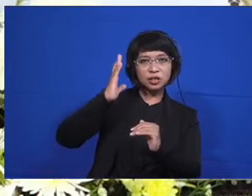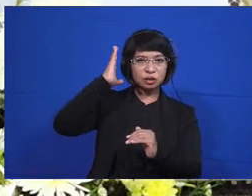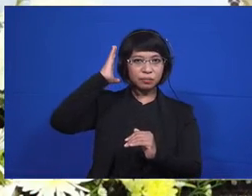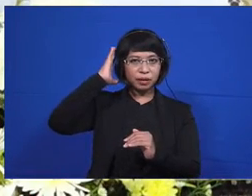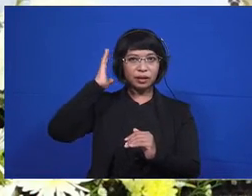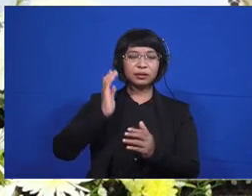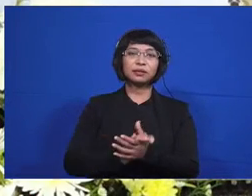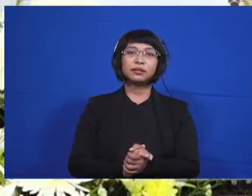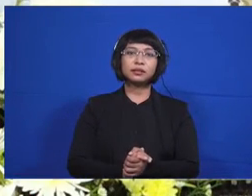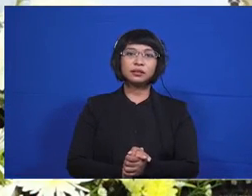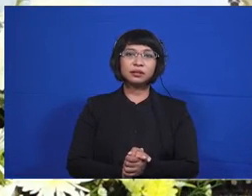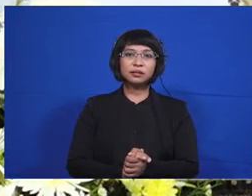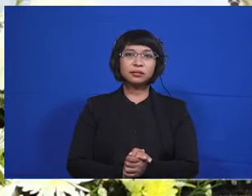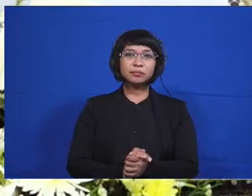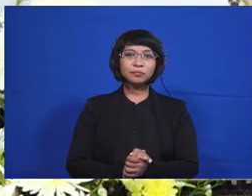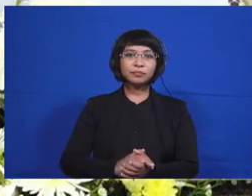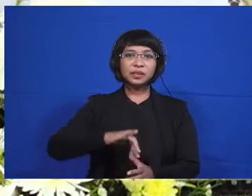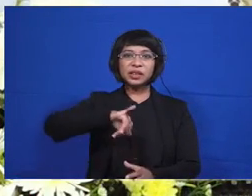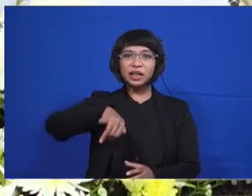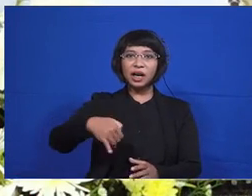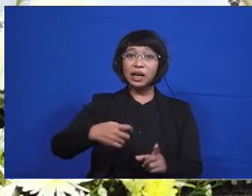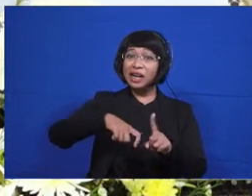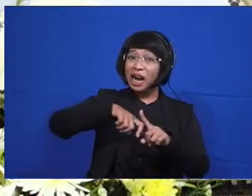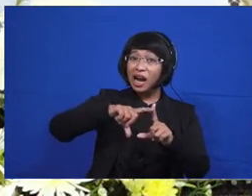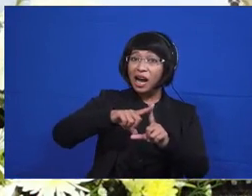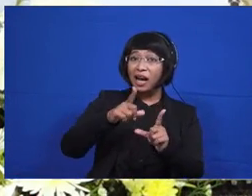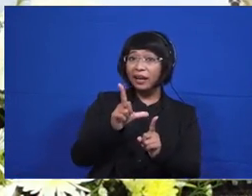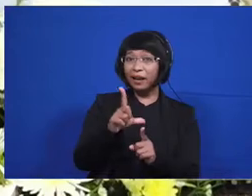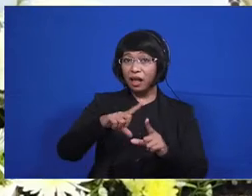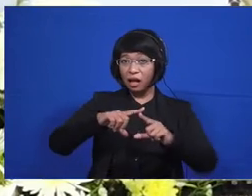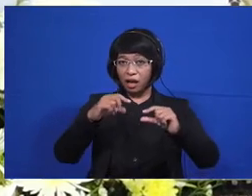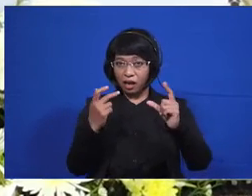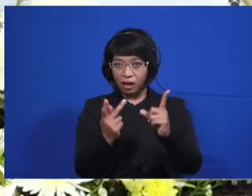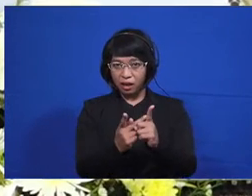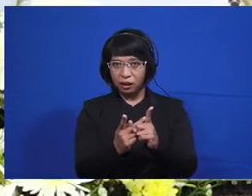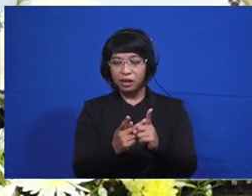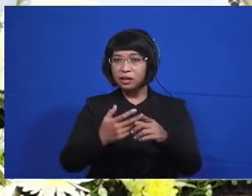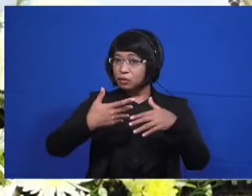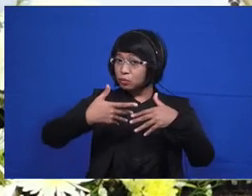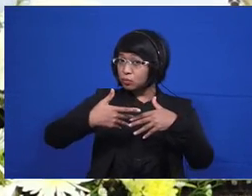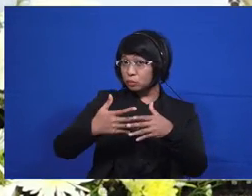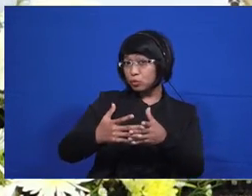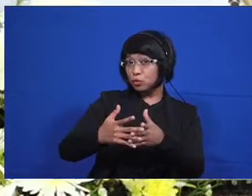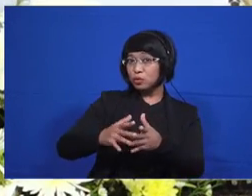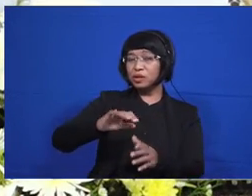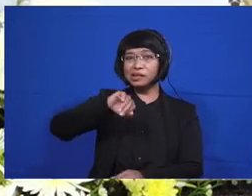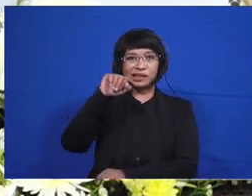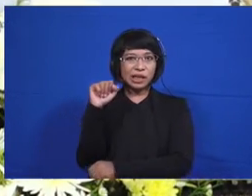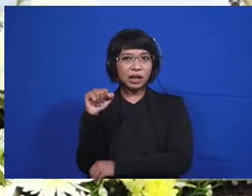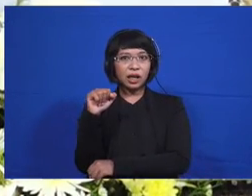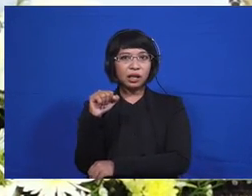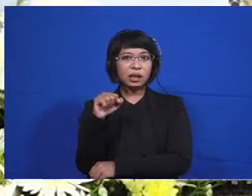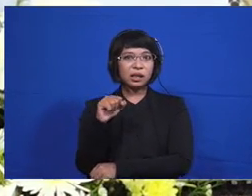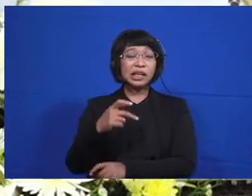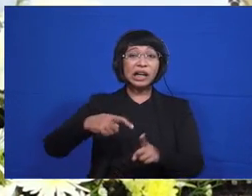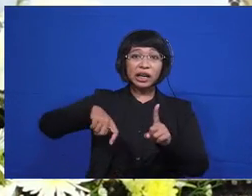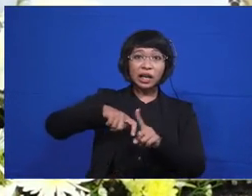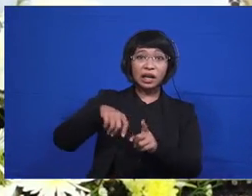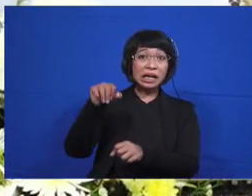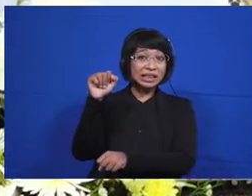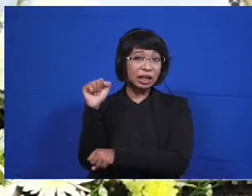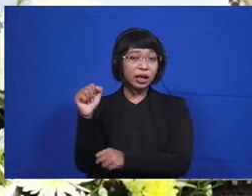Janganlah kamu kalah terhadap kejahatan, tetapi kalahkanlah kejahatan dengan